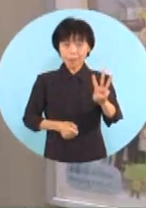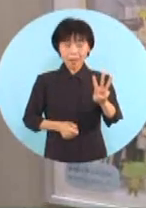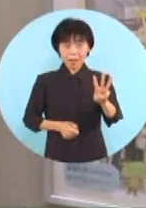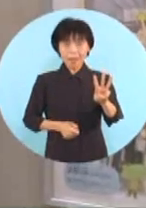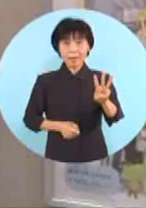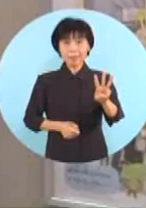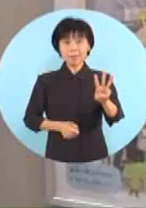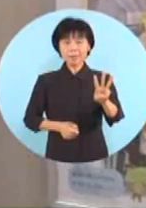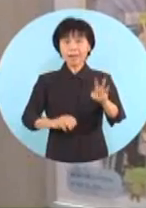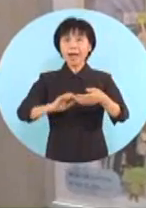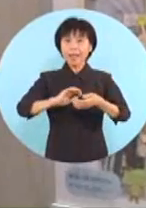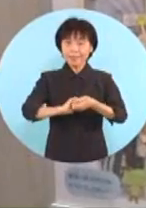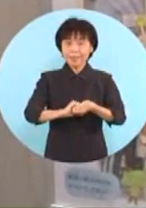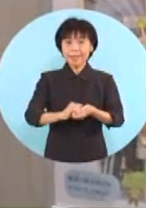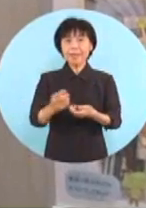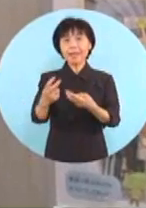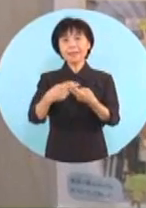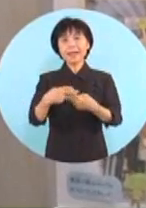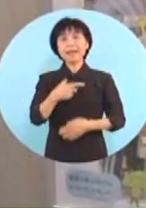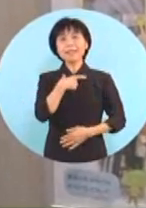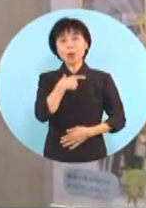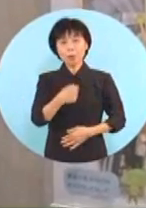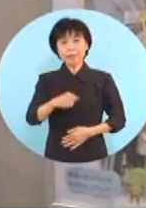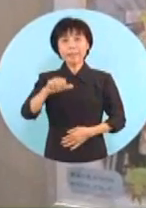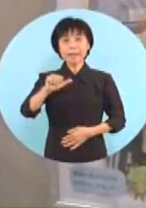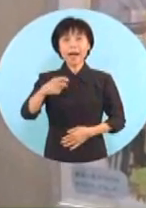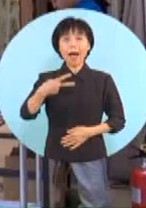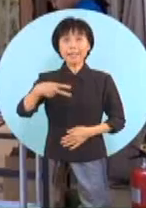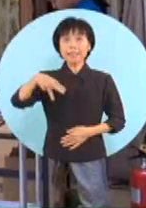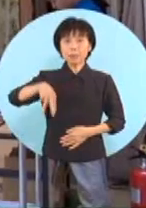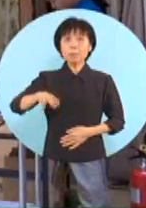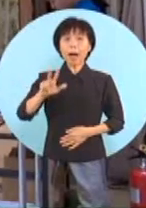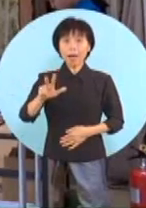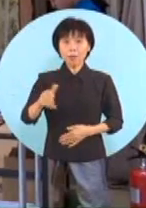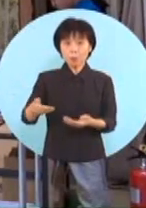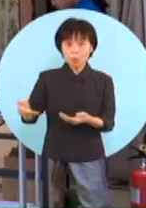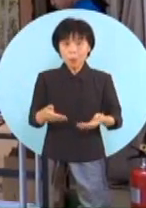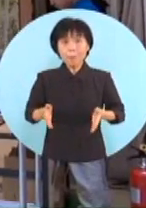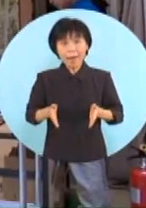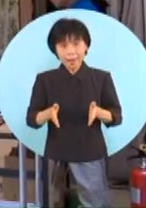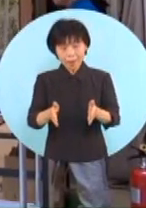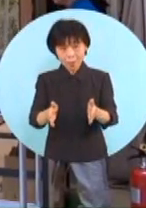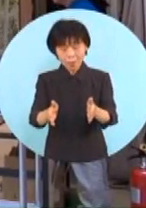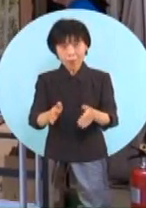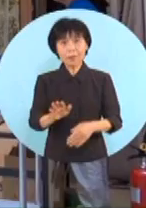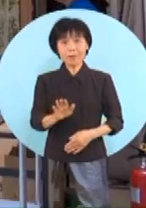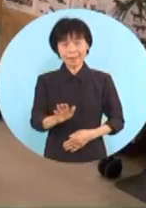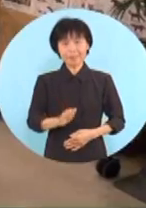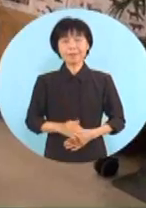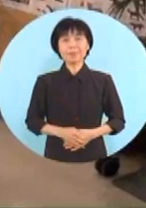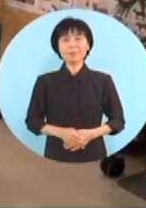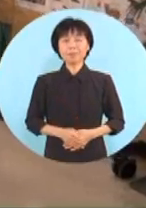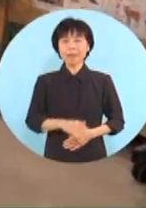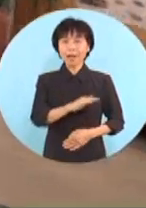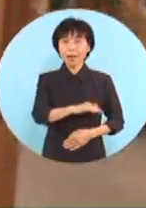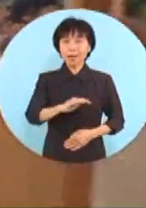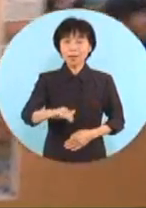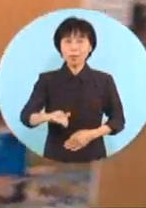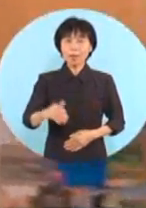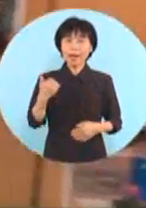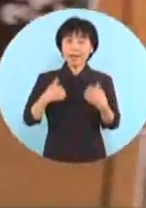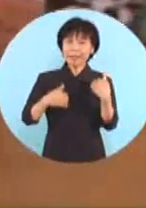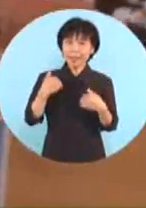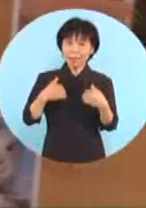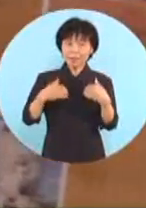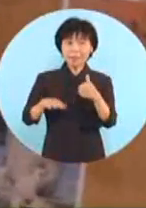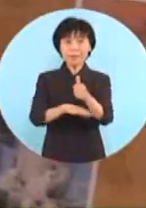を見た後にぜひ参加してほしいアニマル迷路になっています。とても大型の迷路になっていまして、子どもが楽し